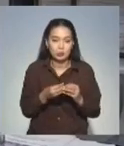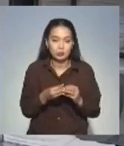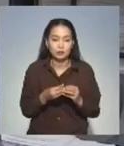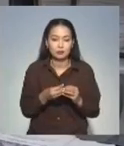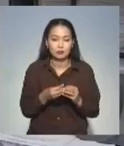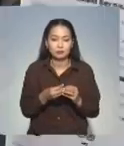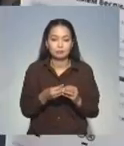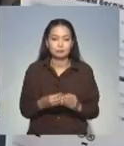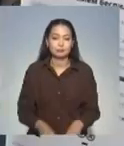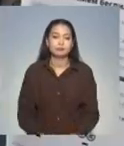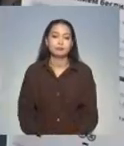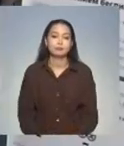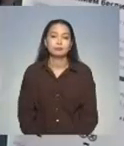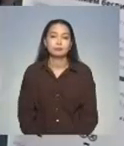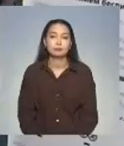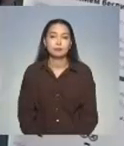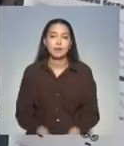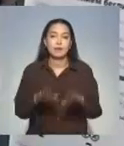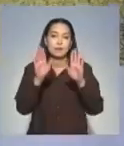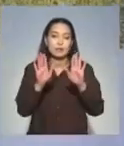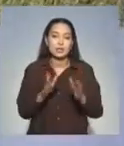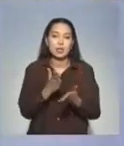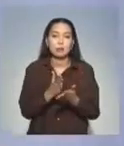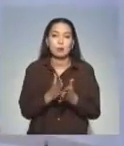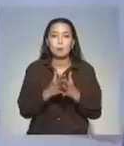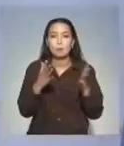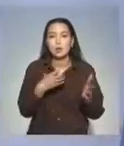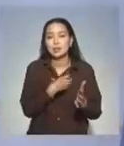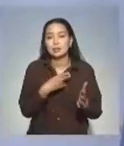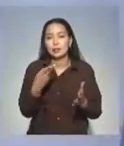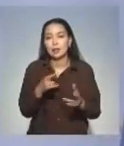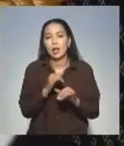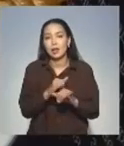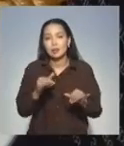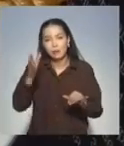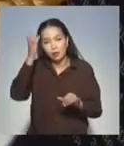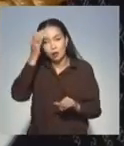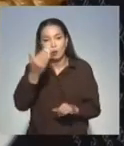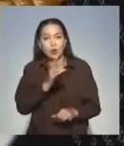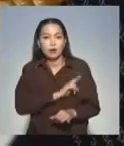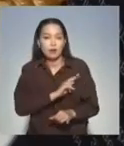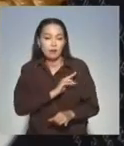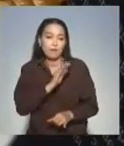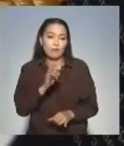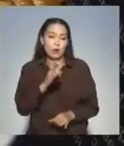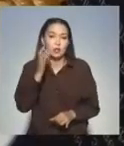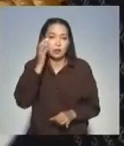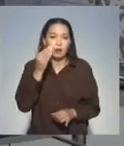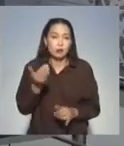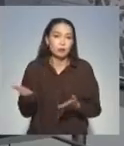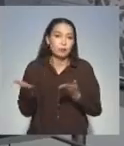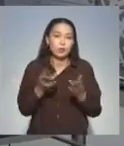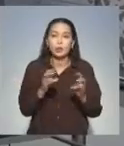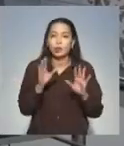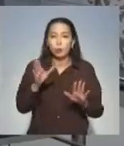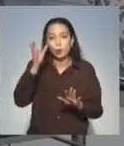кольцевой реакции. Выставка имеет большое значение для развития научной сферы, говорят в Фонде науки. На нее приглашены не только ученые,